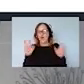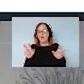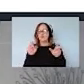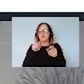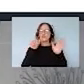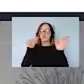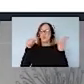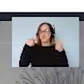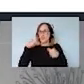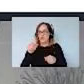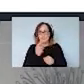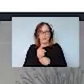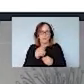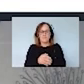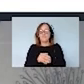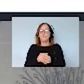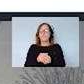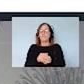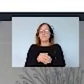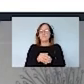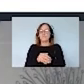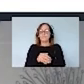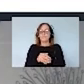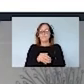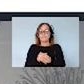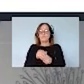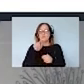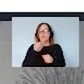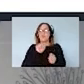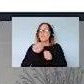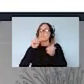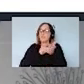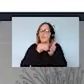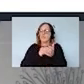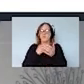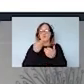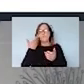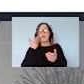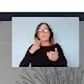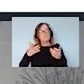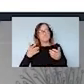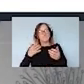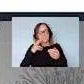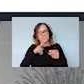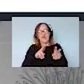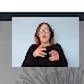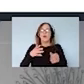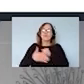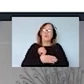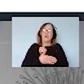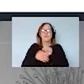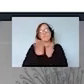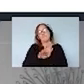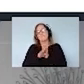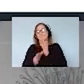te 6 tygodni i jest on też praktyczny, to znaczy bardzo nam zależało, żeby nie mówić o zasobach jako takich,